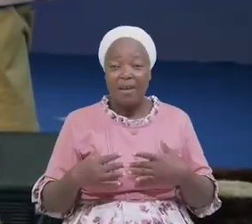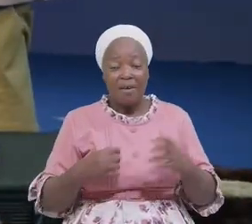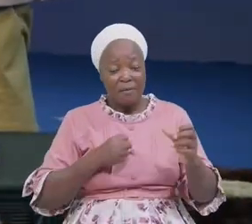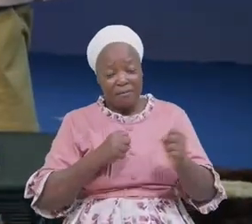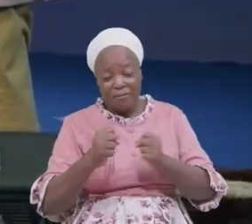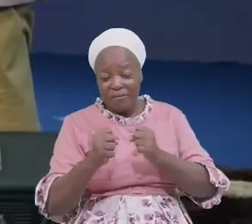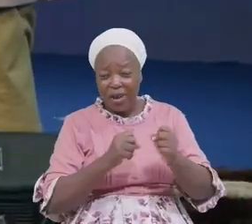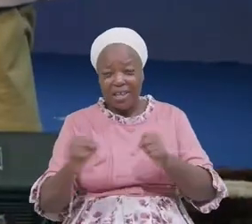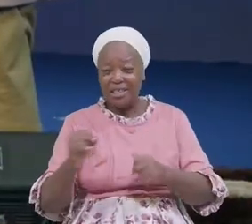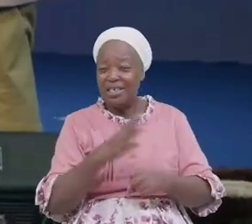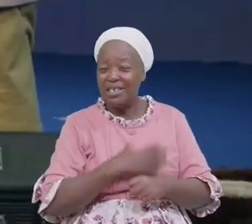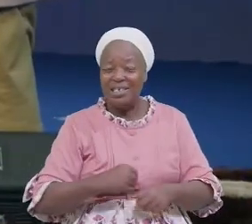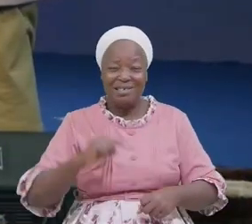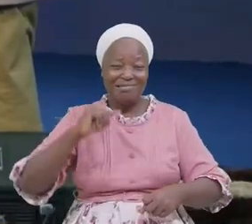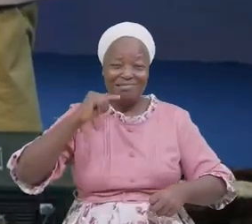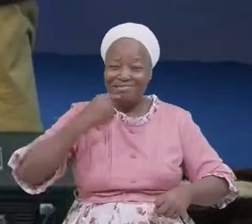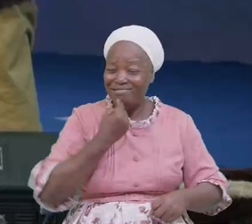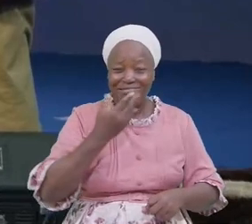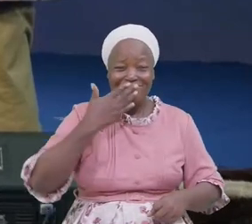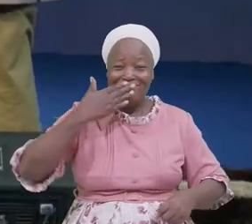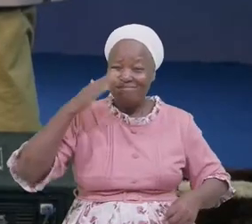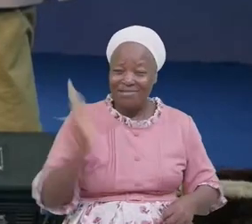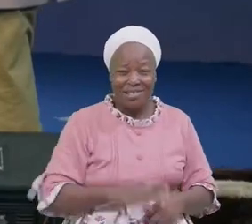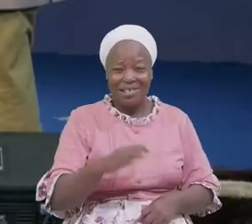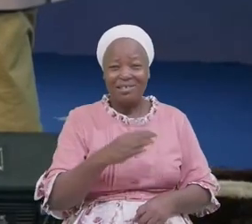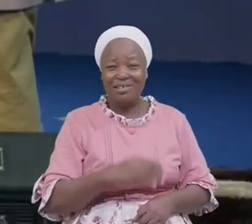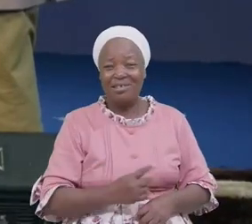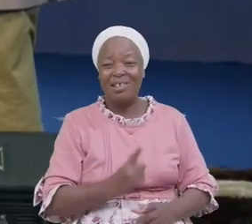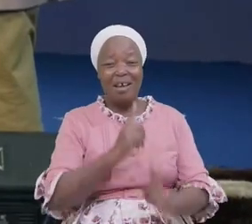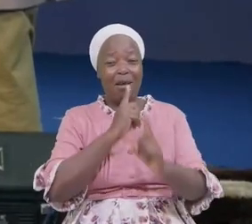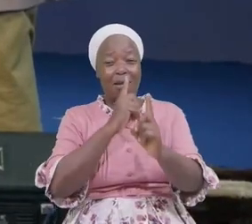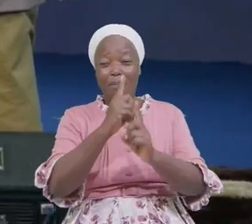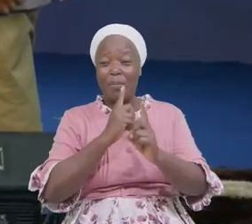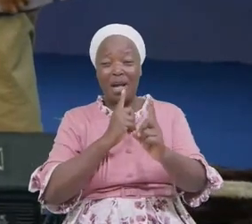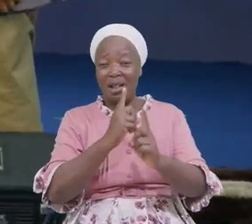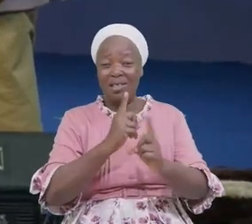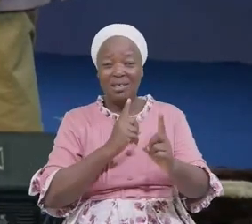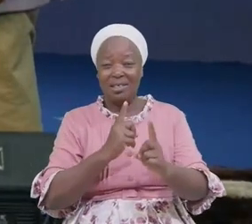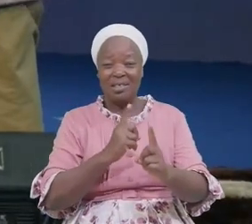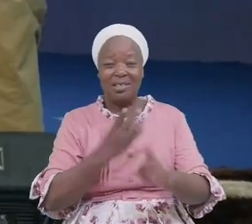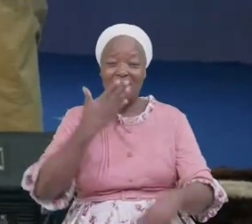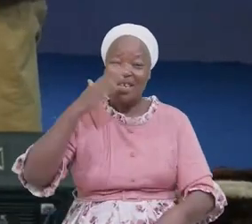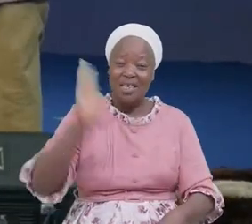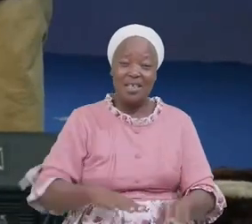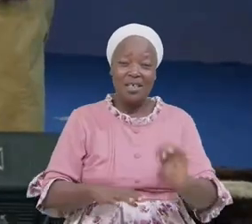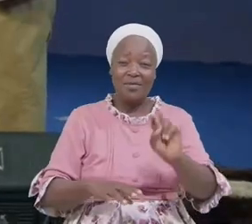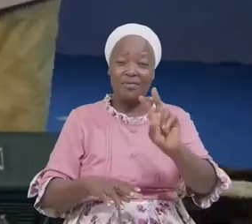les bagarres et les violences, la malice, le mal.